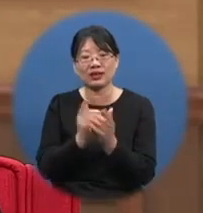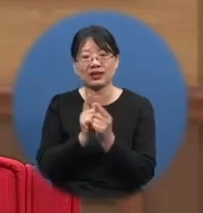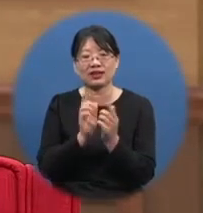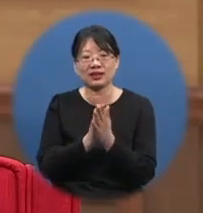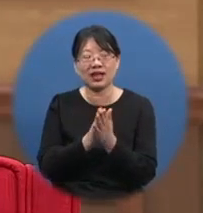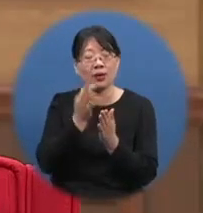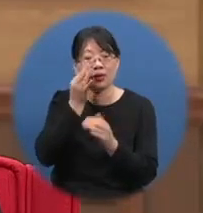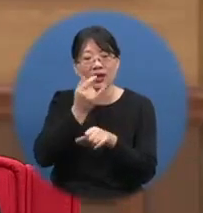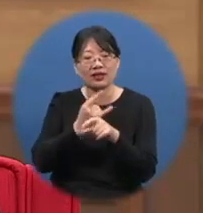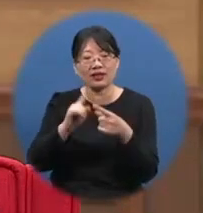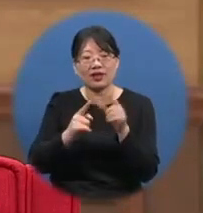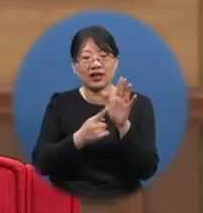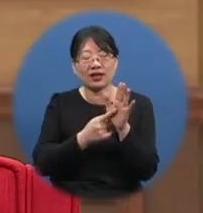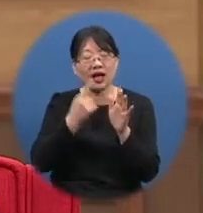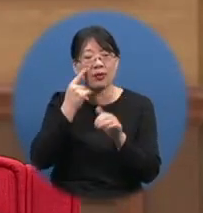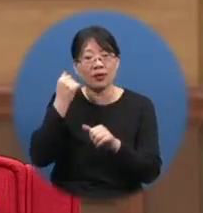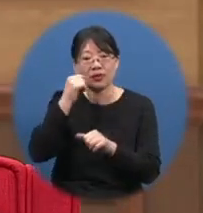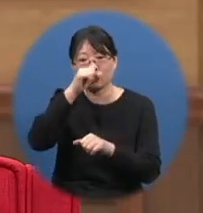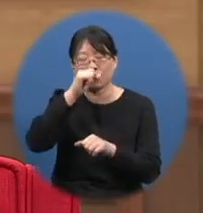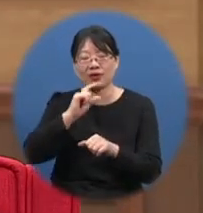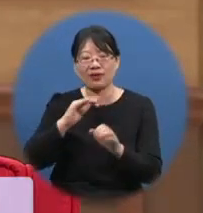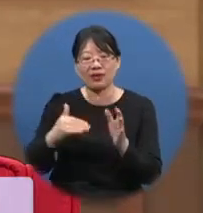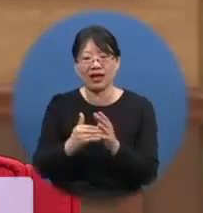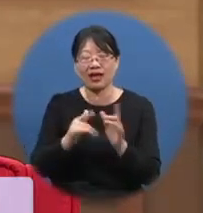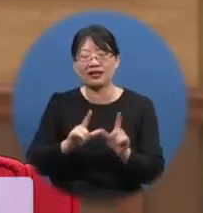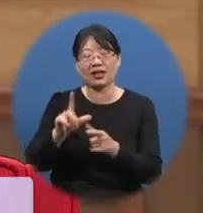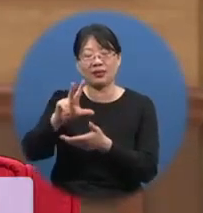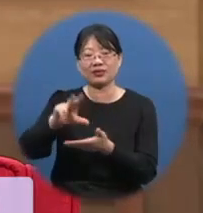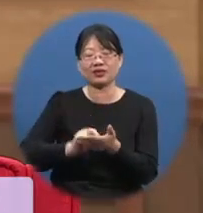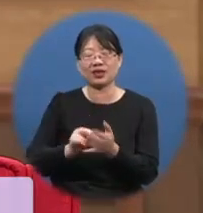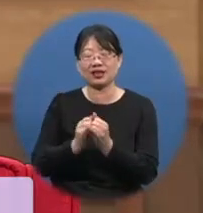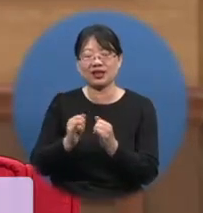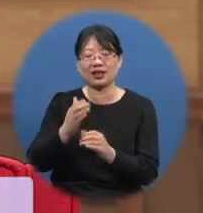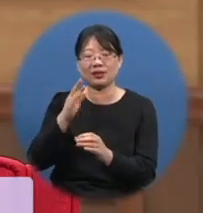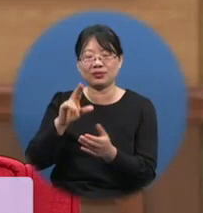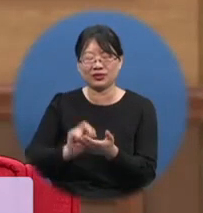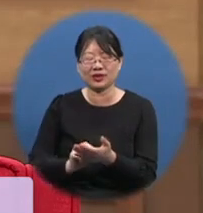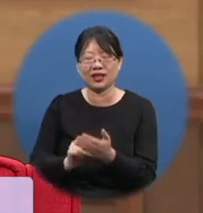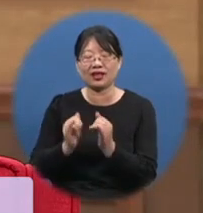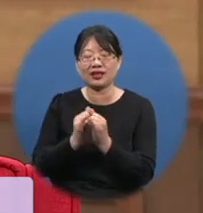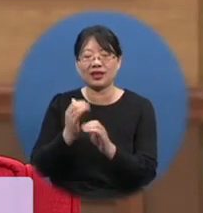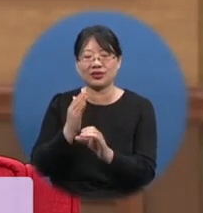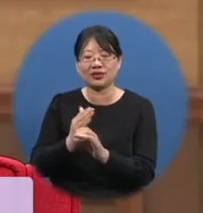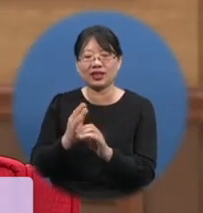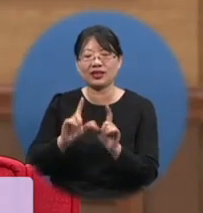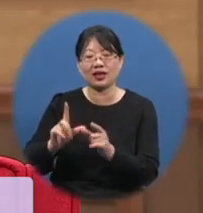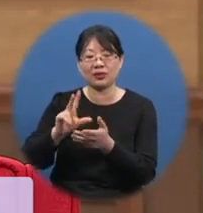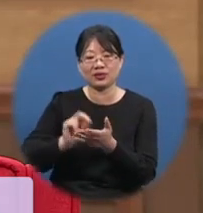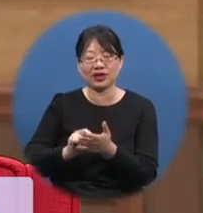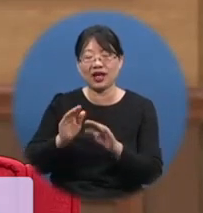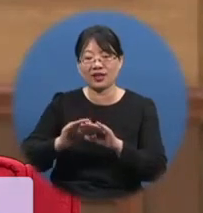실체가 있는 것을 나타내자. 그래서 삶의 문제, 사람 중심의 삶의 문제를 해결하는